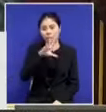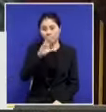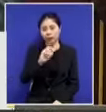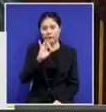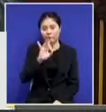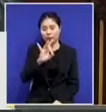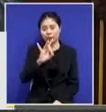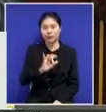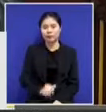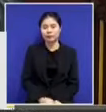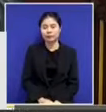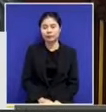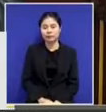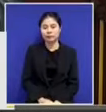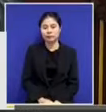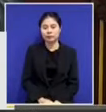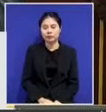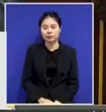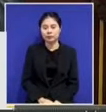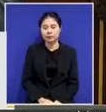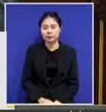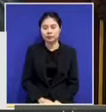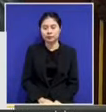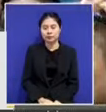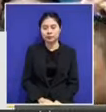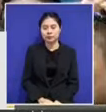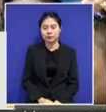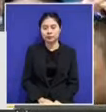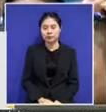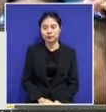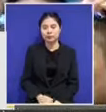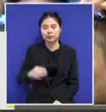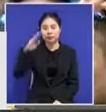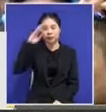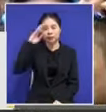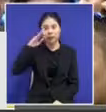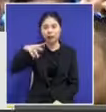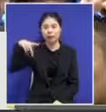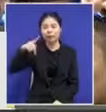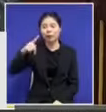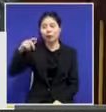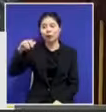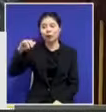258นางนฤมลพินโยศิลวัฒน ์พลเอกประยุทธ์จันทร์โอชาค่ะ